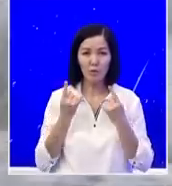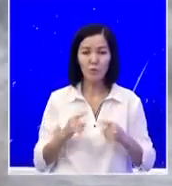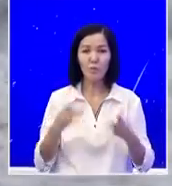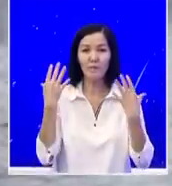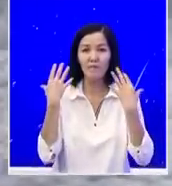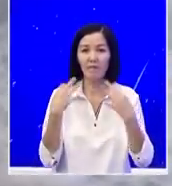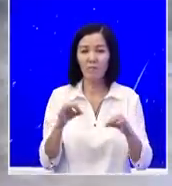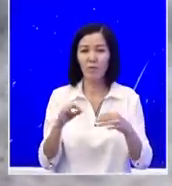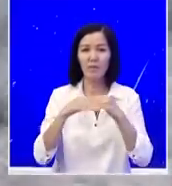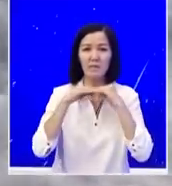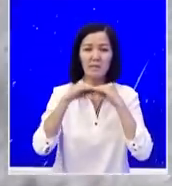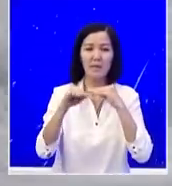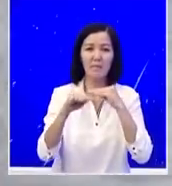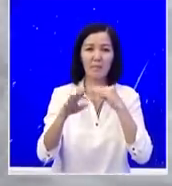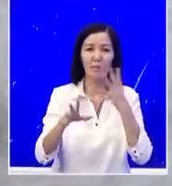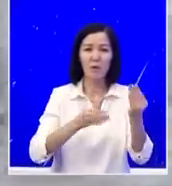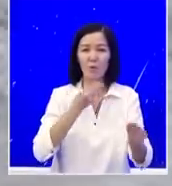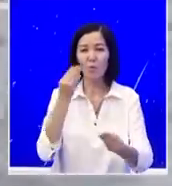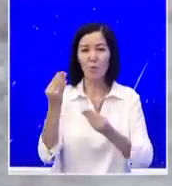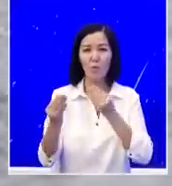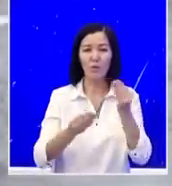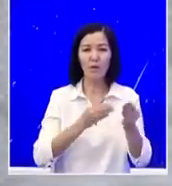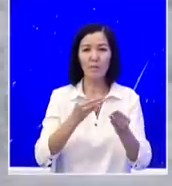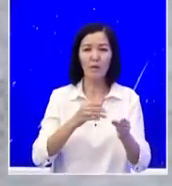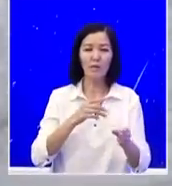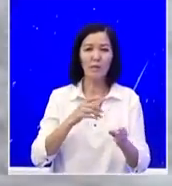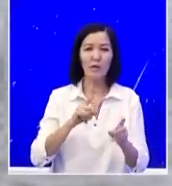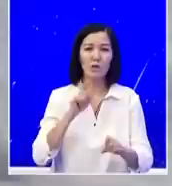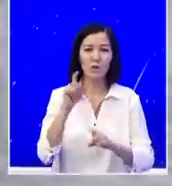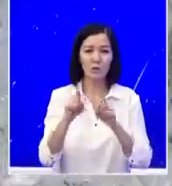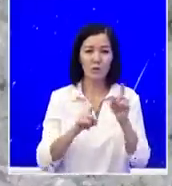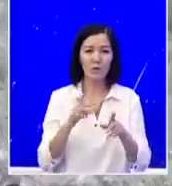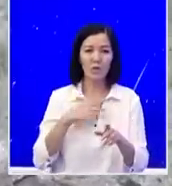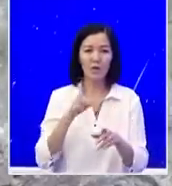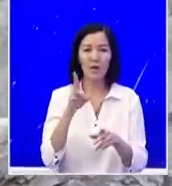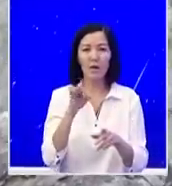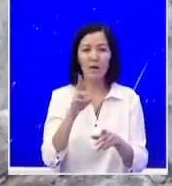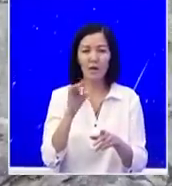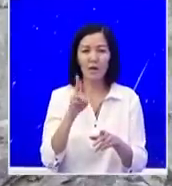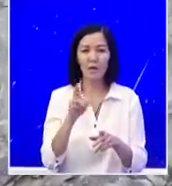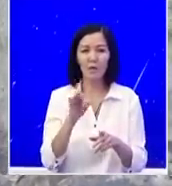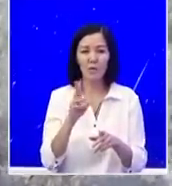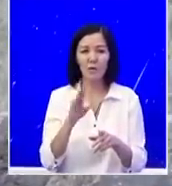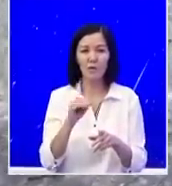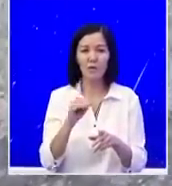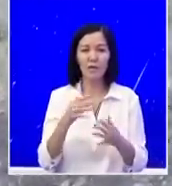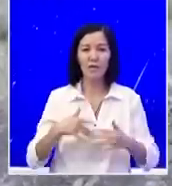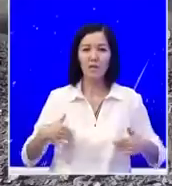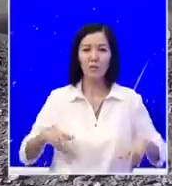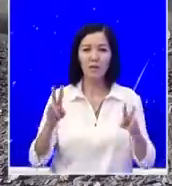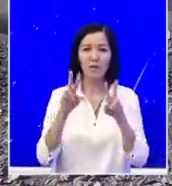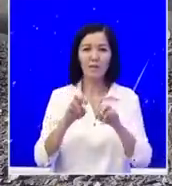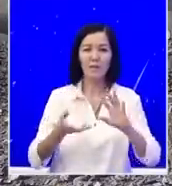шығады. Сайын даланың сұлу еркелерін санау жыл сайын күнгей өлкеден басталады. Қарақұйрықпен құлан санағын Алтынемелден бастау тегін